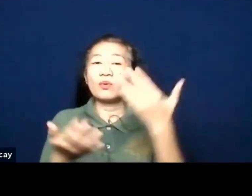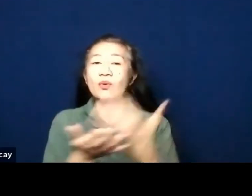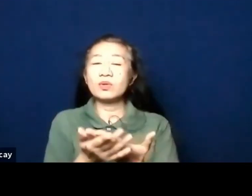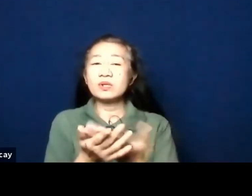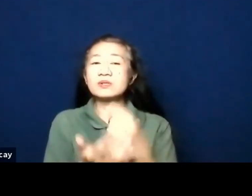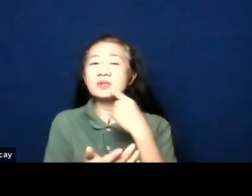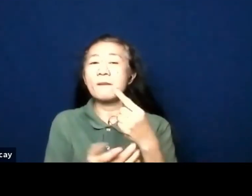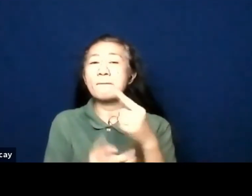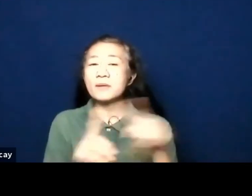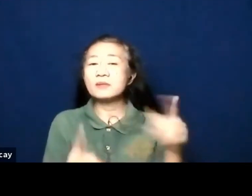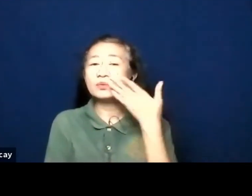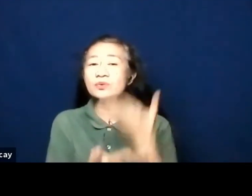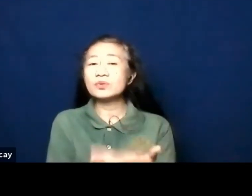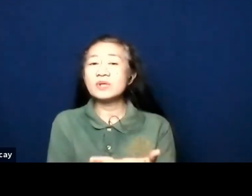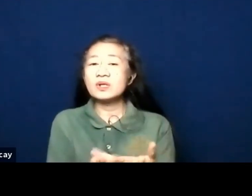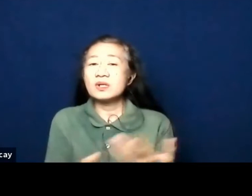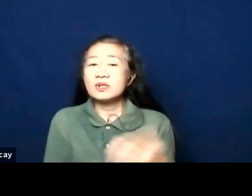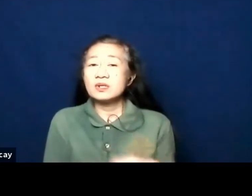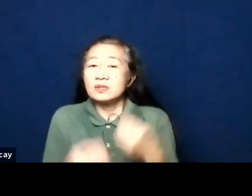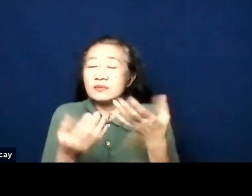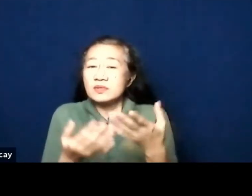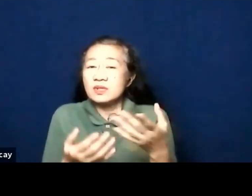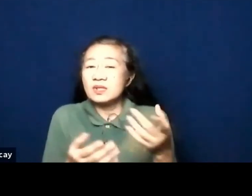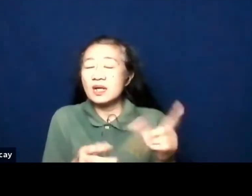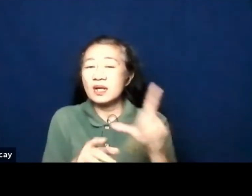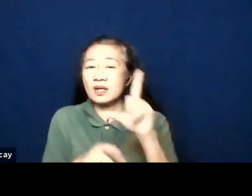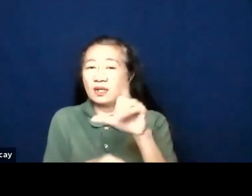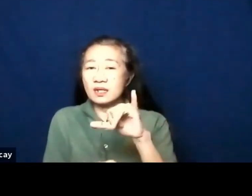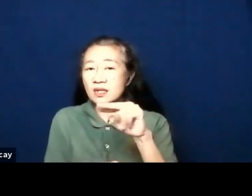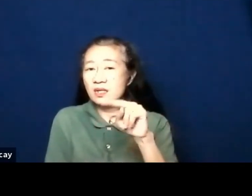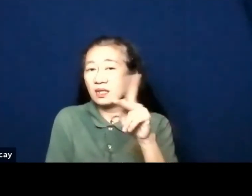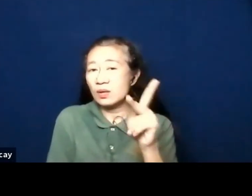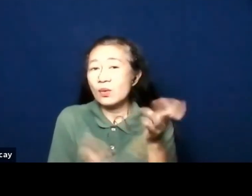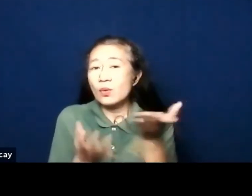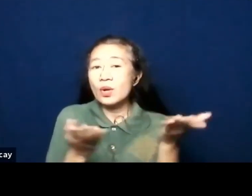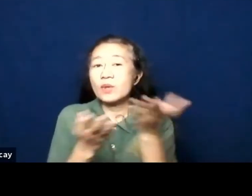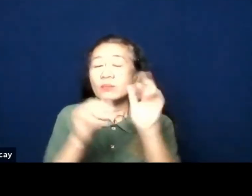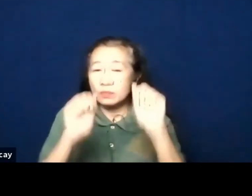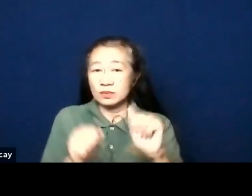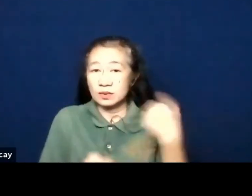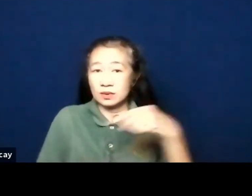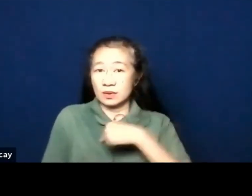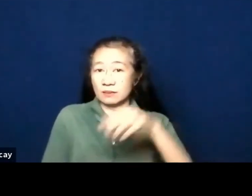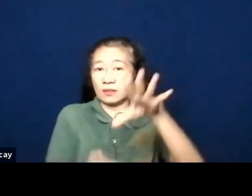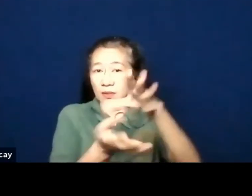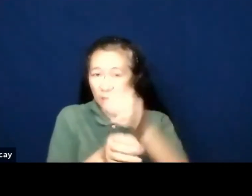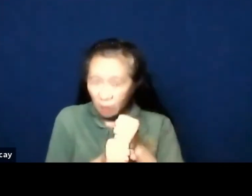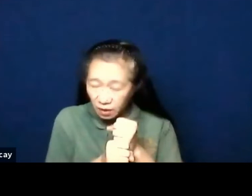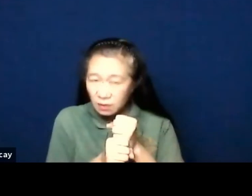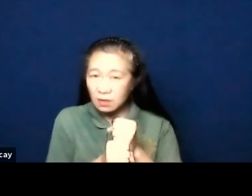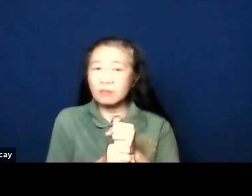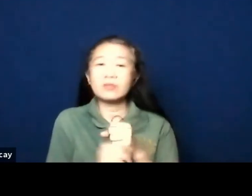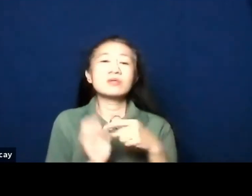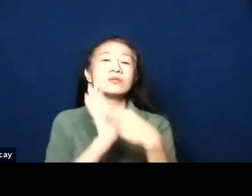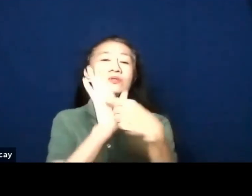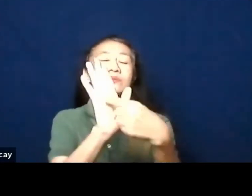sinasabi niya, pero maganda, may mga binigay siyang link. Diba? Kung saan pwede nating makuha yung mga ipinalabas